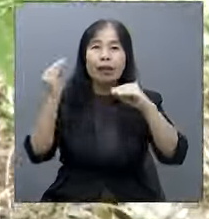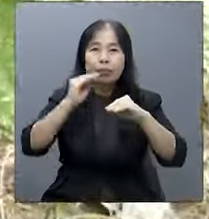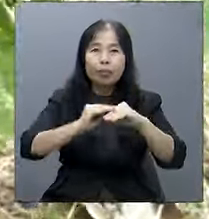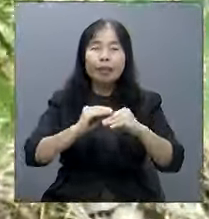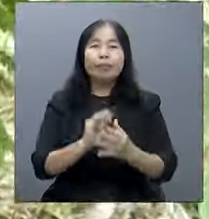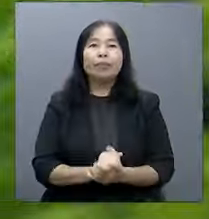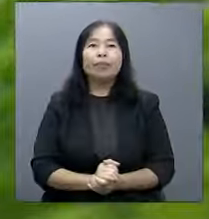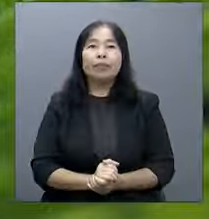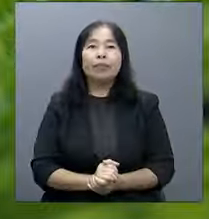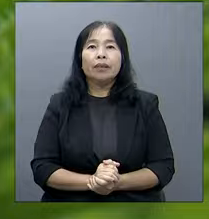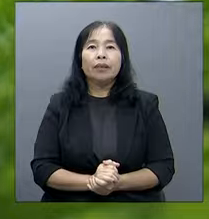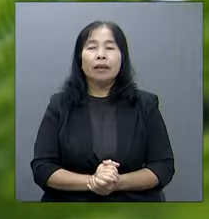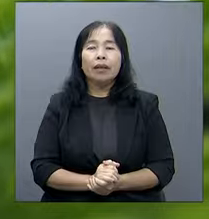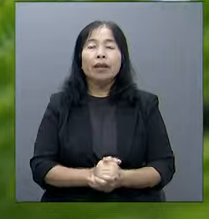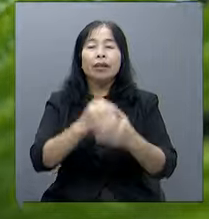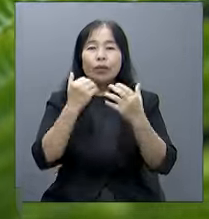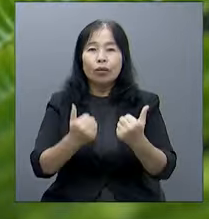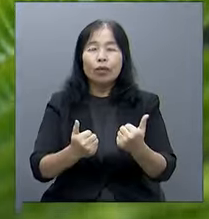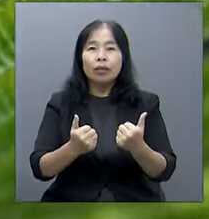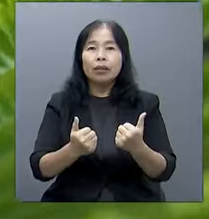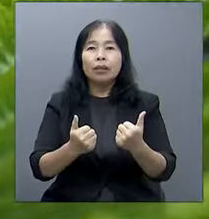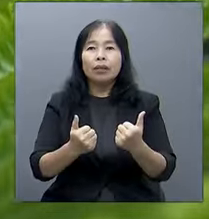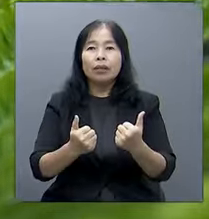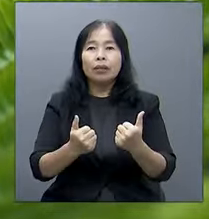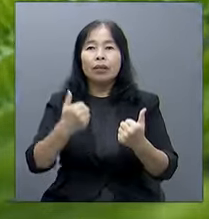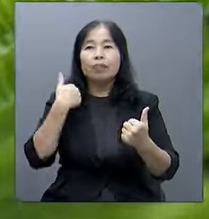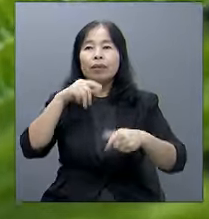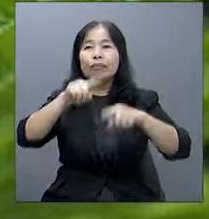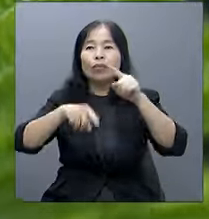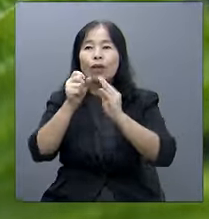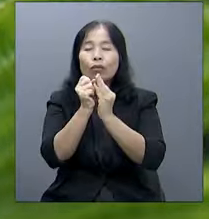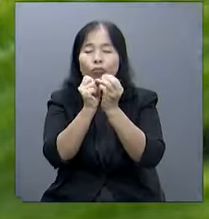เพระปุ่ย องยยสนบันใส่ทีนึ ๆือน ถ ๆ ถ งั้นก็ไม่มยอด